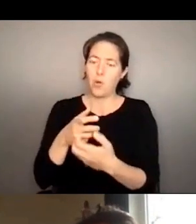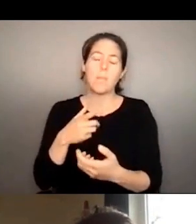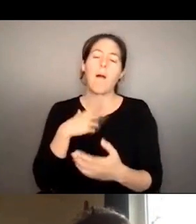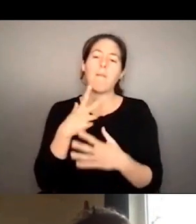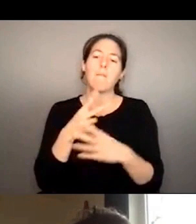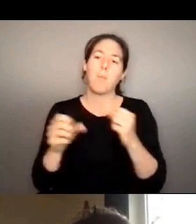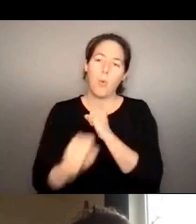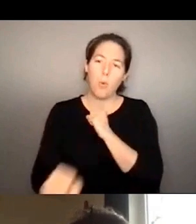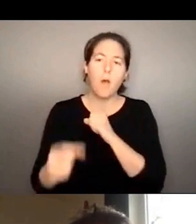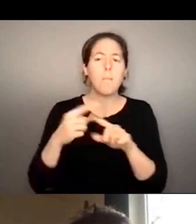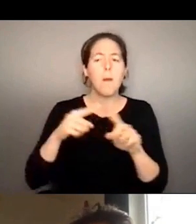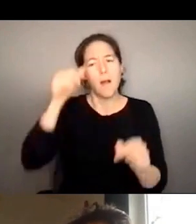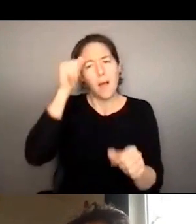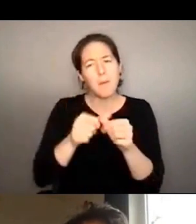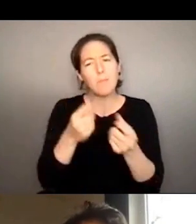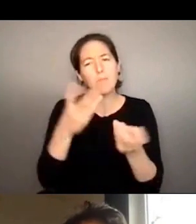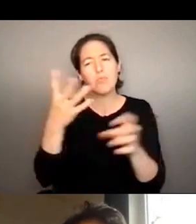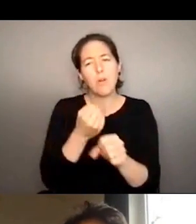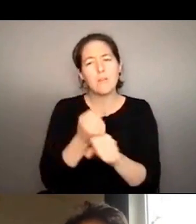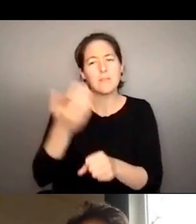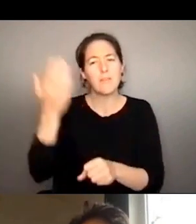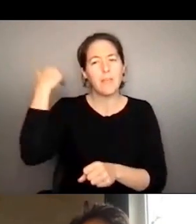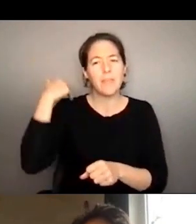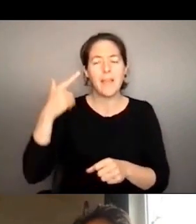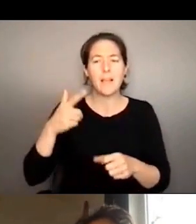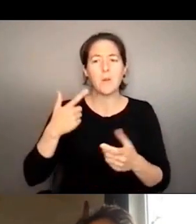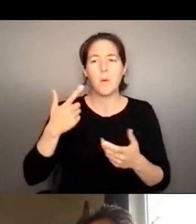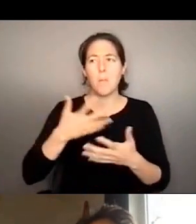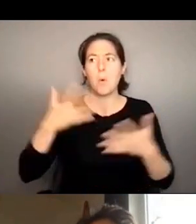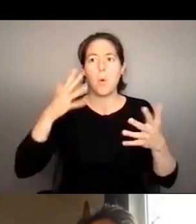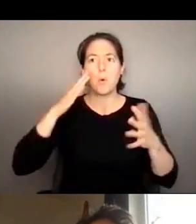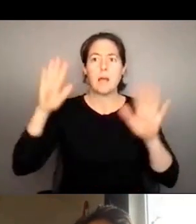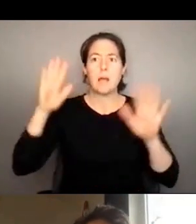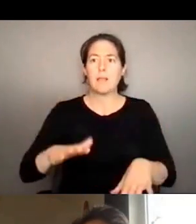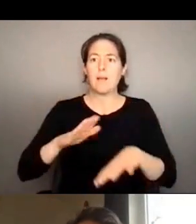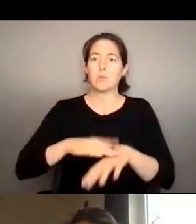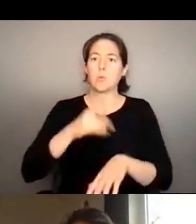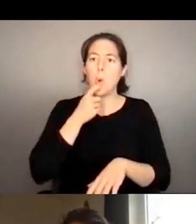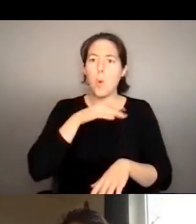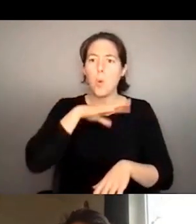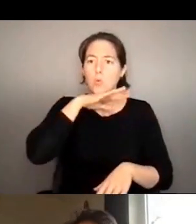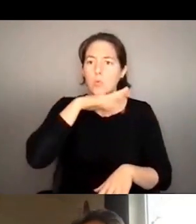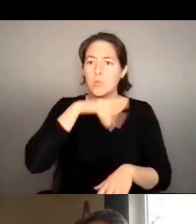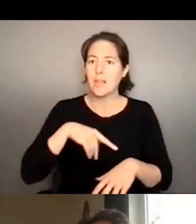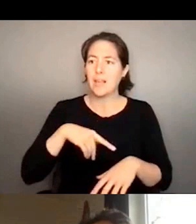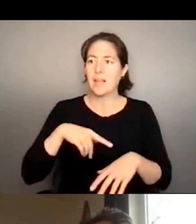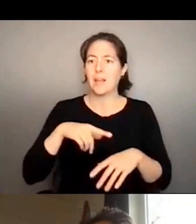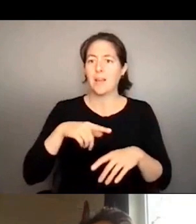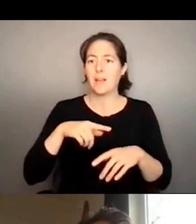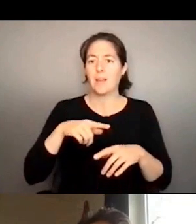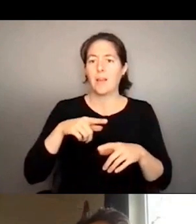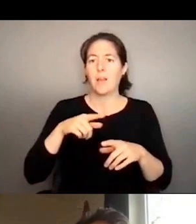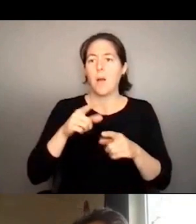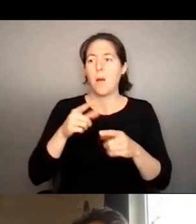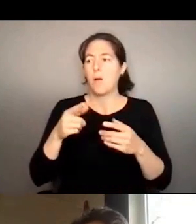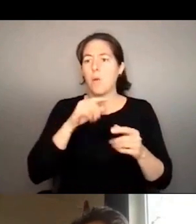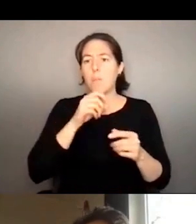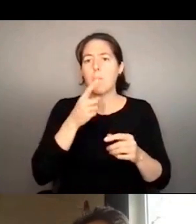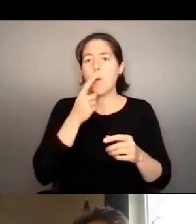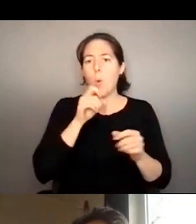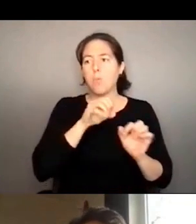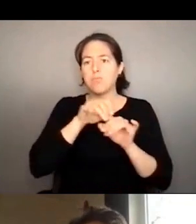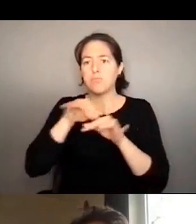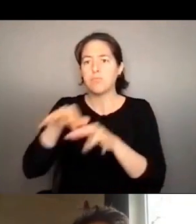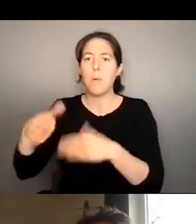rappelez, il y a quelques années, il y avait tout un scandale là, au Québec sur les eaux usées puis les déversements à la limite des villes, puis avec ça, les